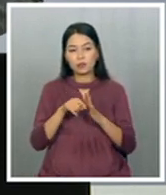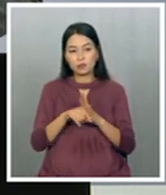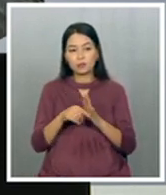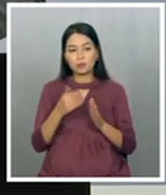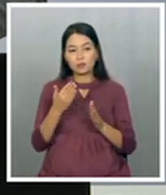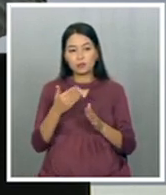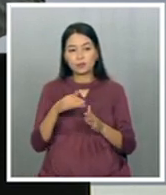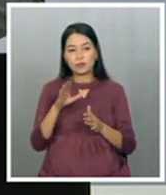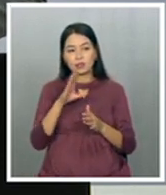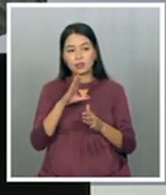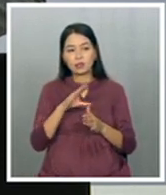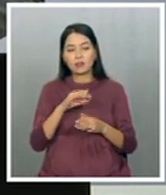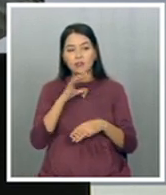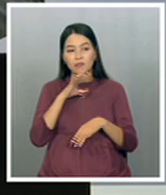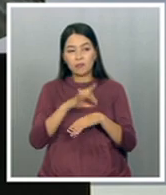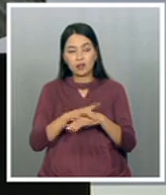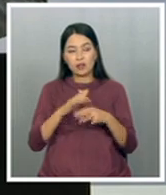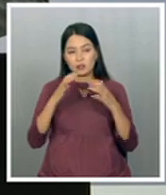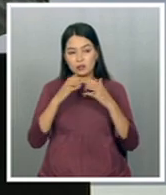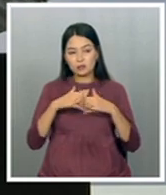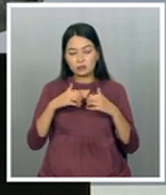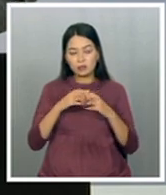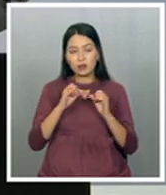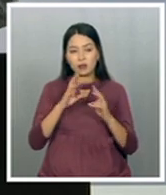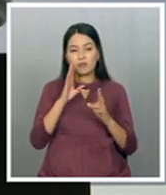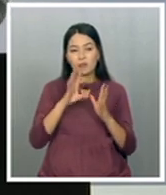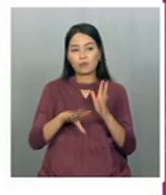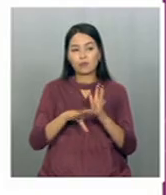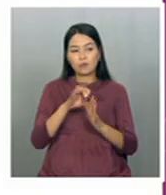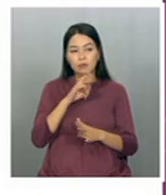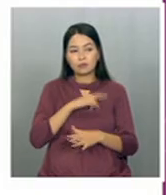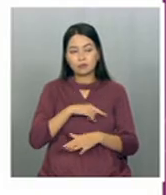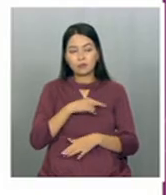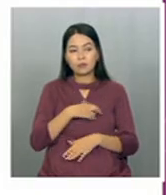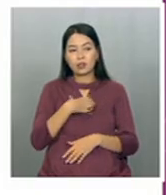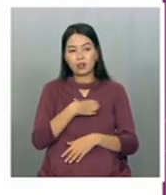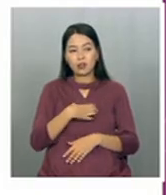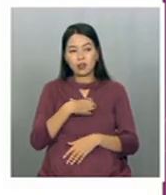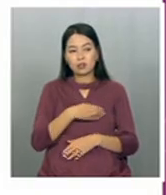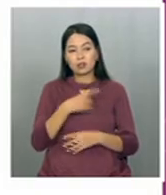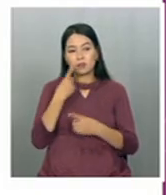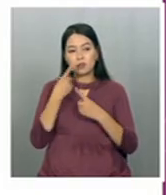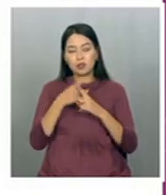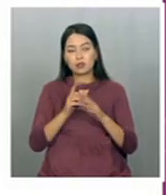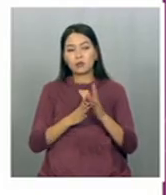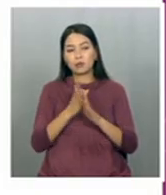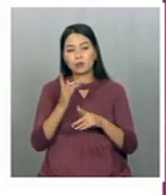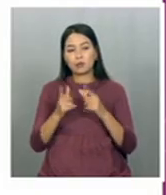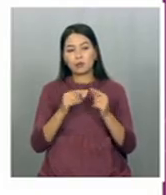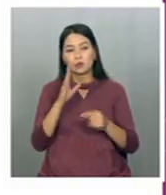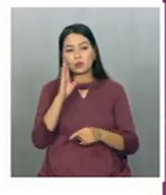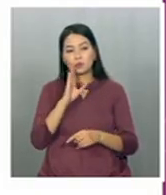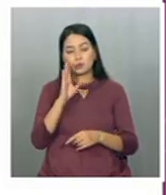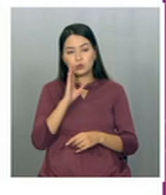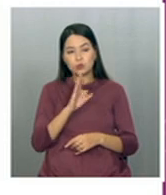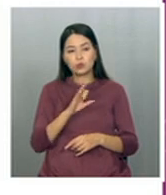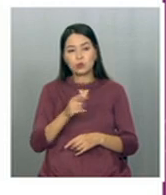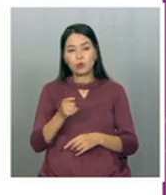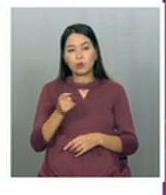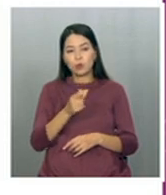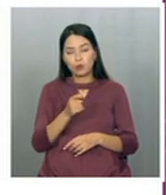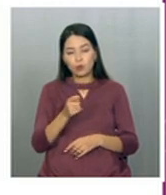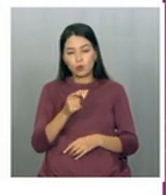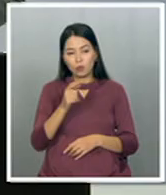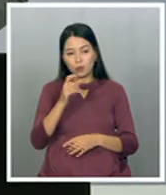транспирация үдерісіне әсерін зерттеу. Қажетті құрал-жабдықтар – өсімдік, су, колба және де